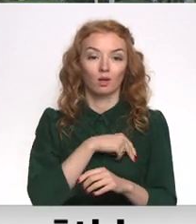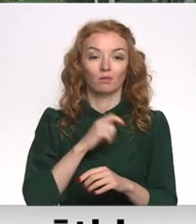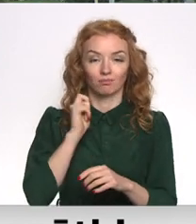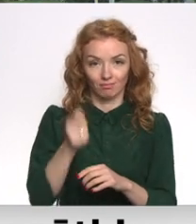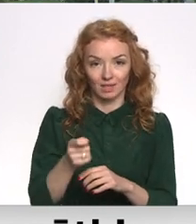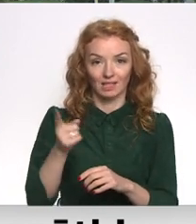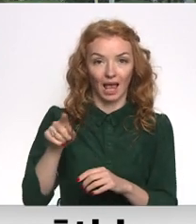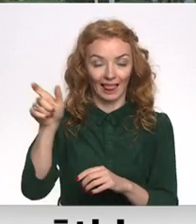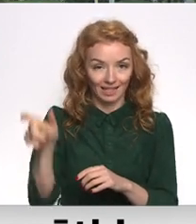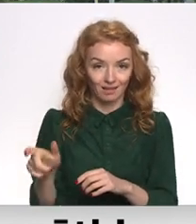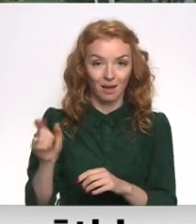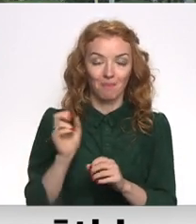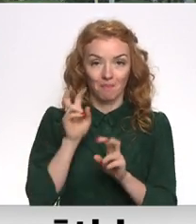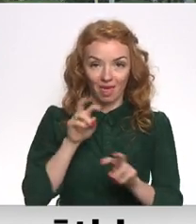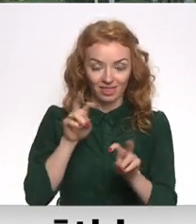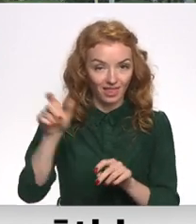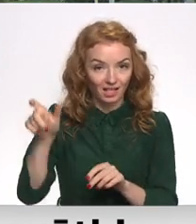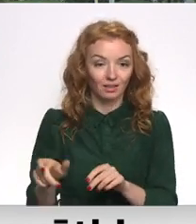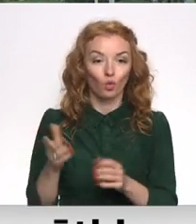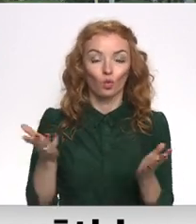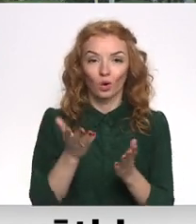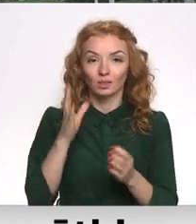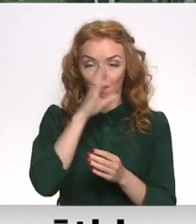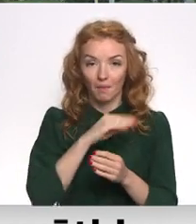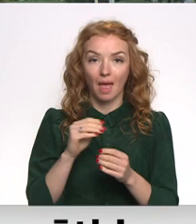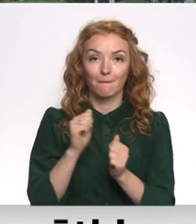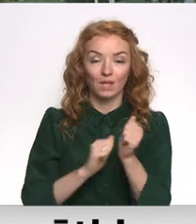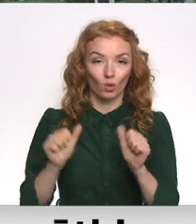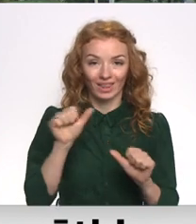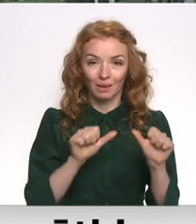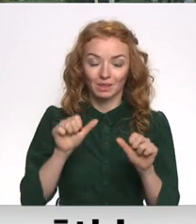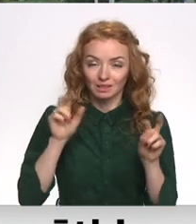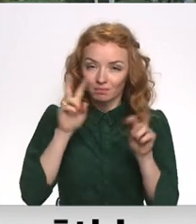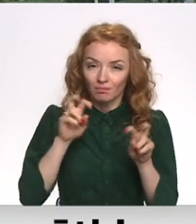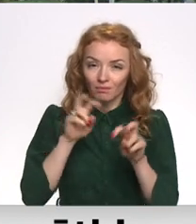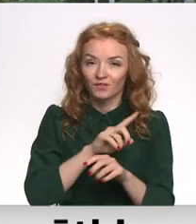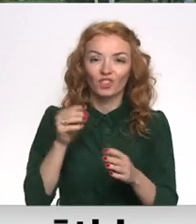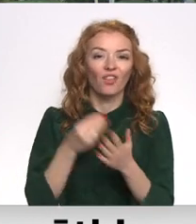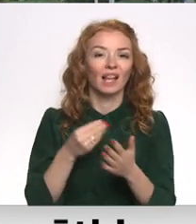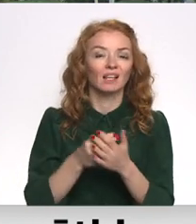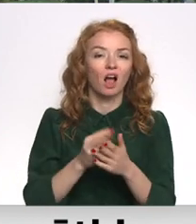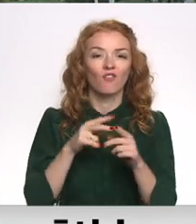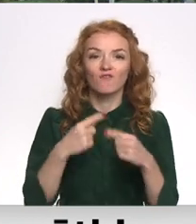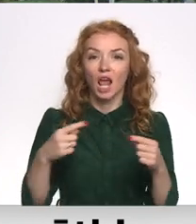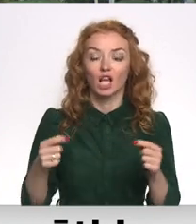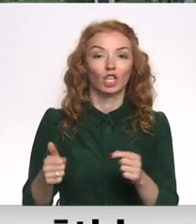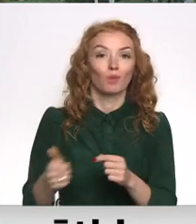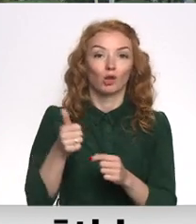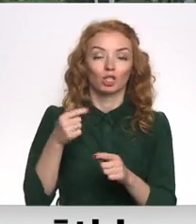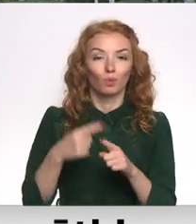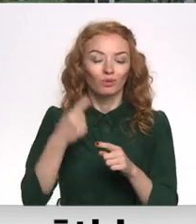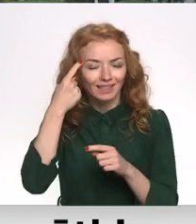Dalijai Segliņai, kas spēj bioķīmiski izpētīt visvērtīgākās vielas un īpašības un